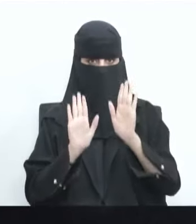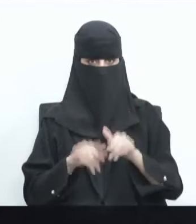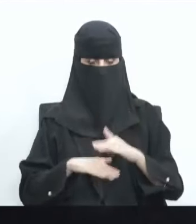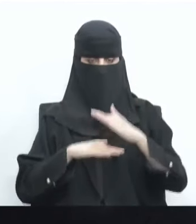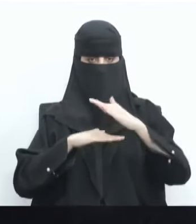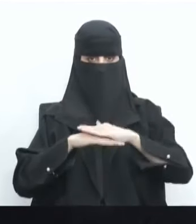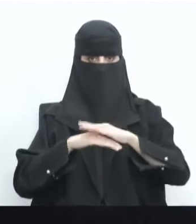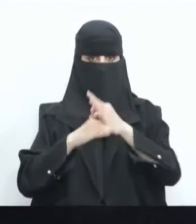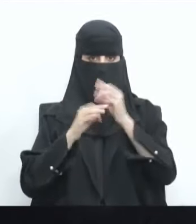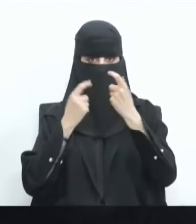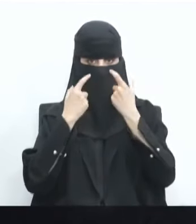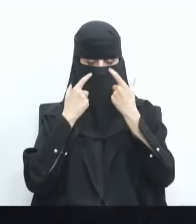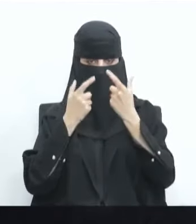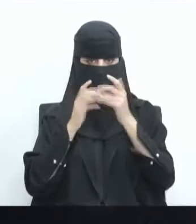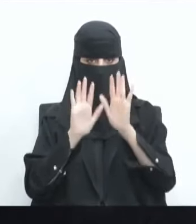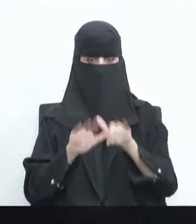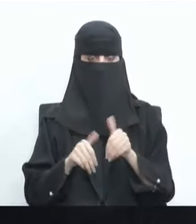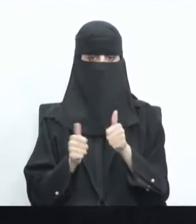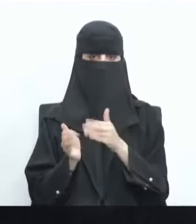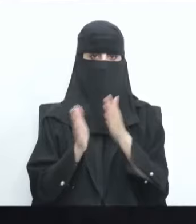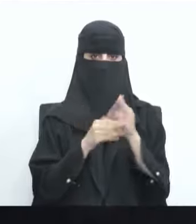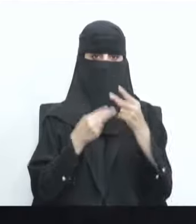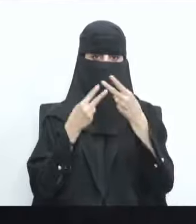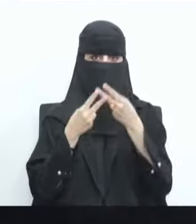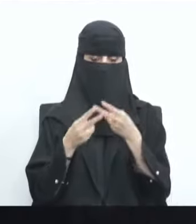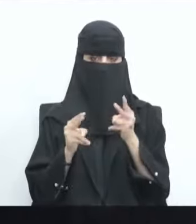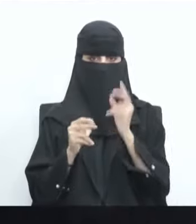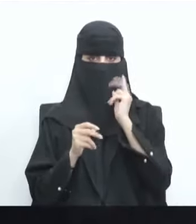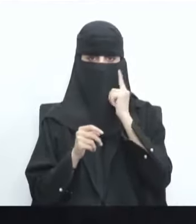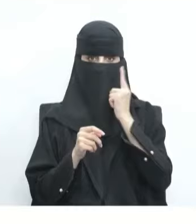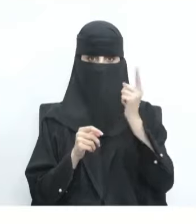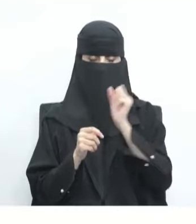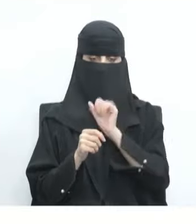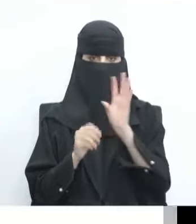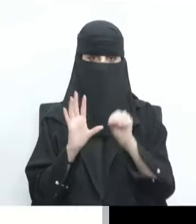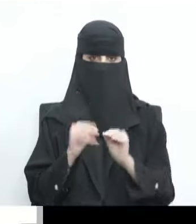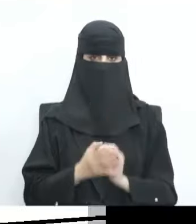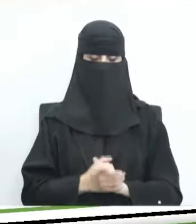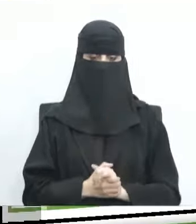مستمعون جيدون اذا هيا بنا لنستمع للنص